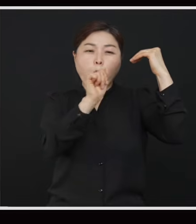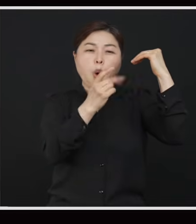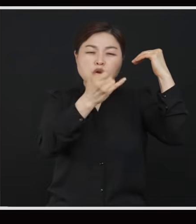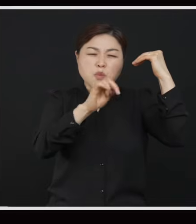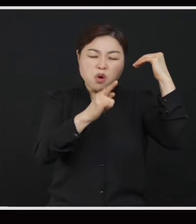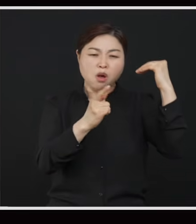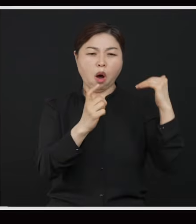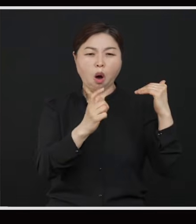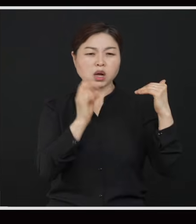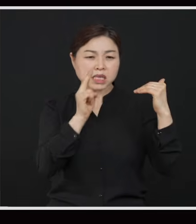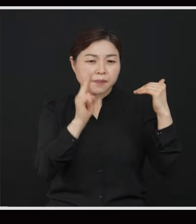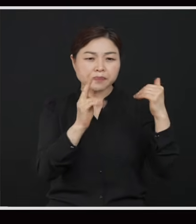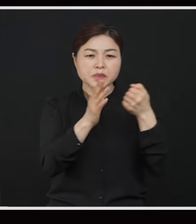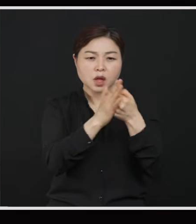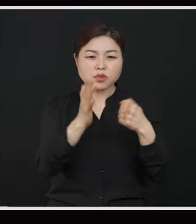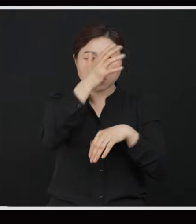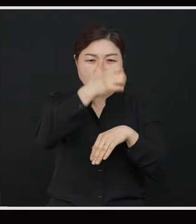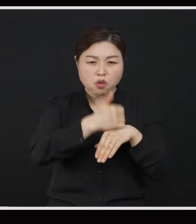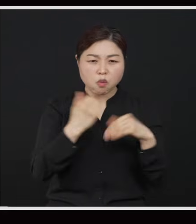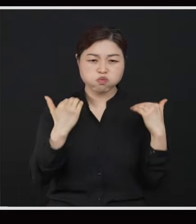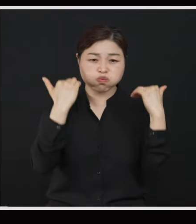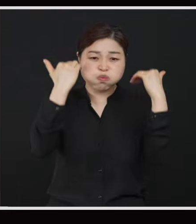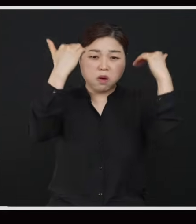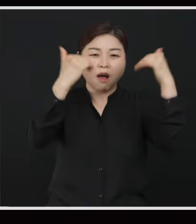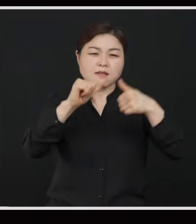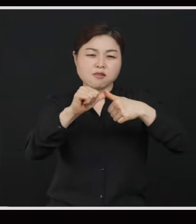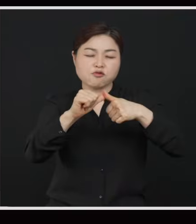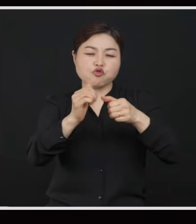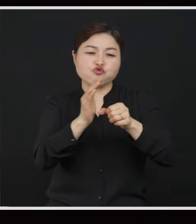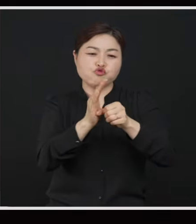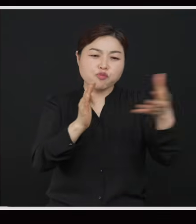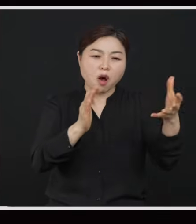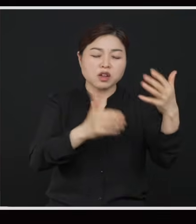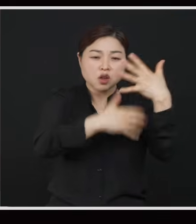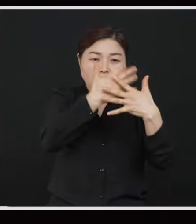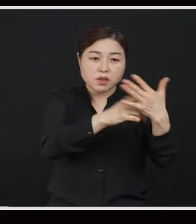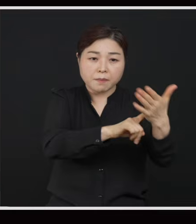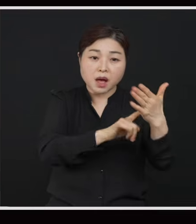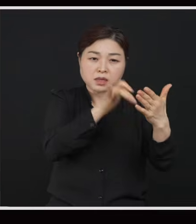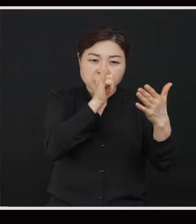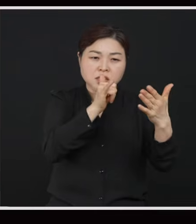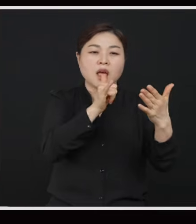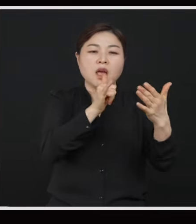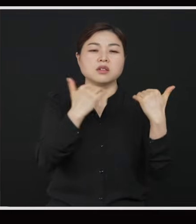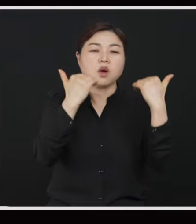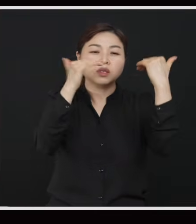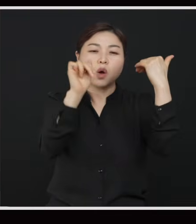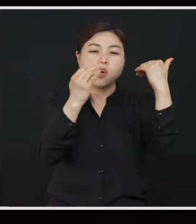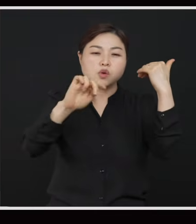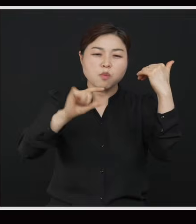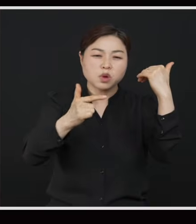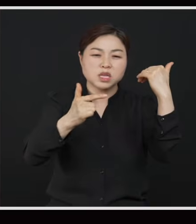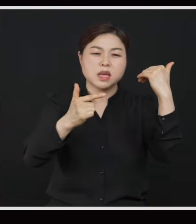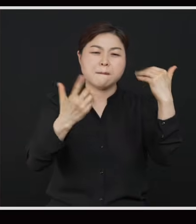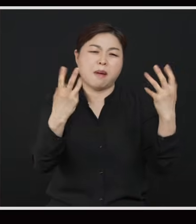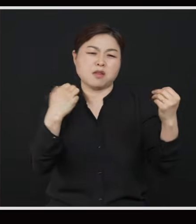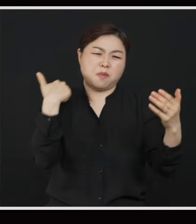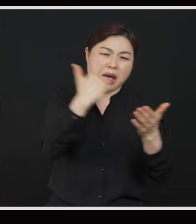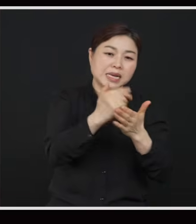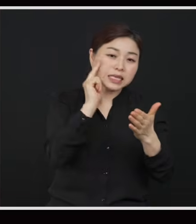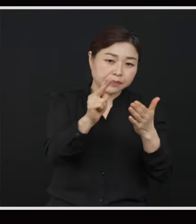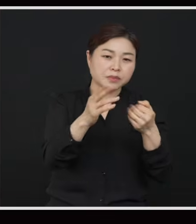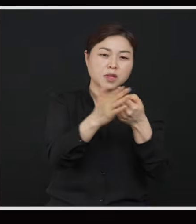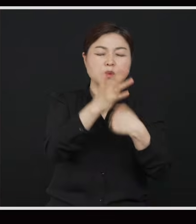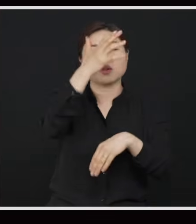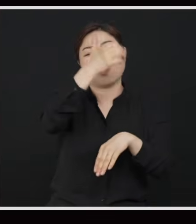컸고 레슬러로 유명해졌고 영화에 출연을 하고 그랬는데 성장 호르몬이 너무 많고 인슐린이 너무 많고 그러면은